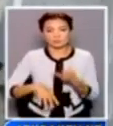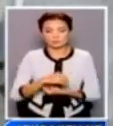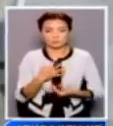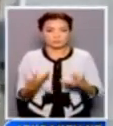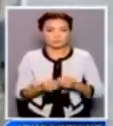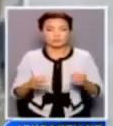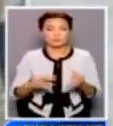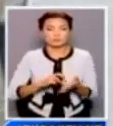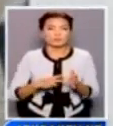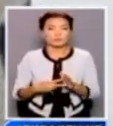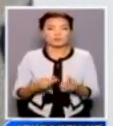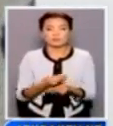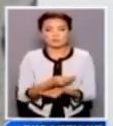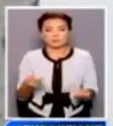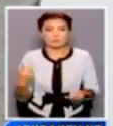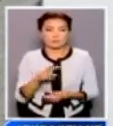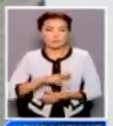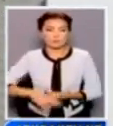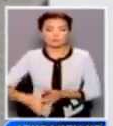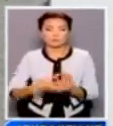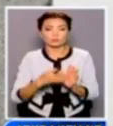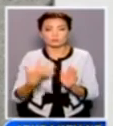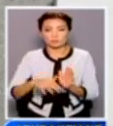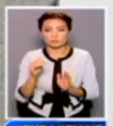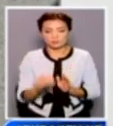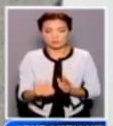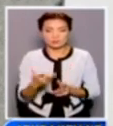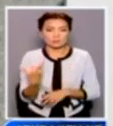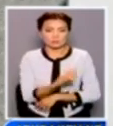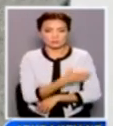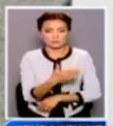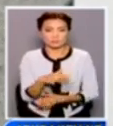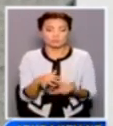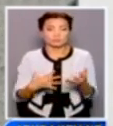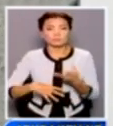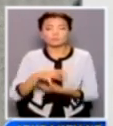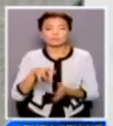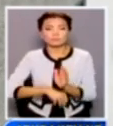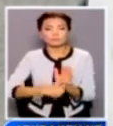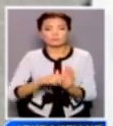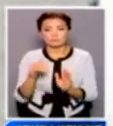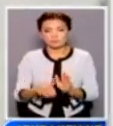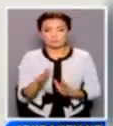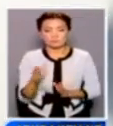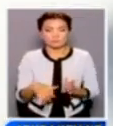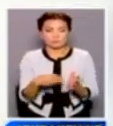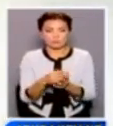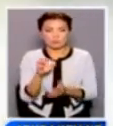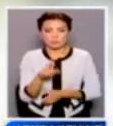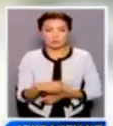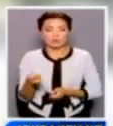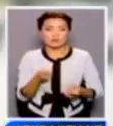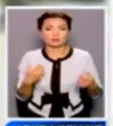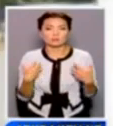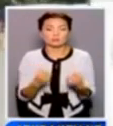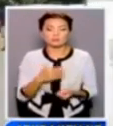Всего компания планирует раздать 2 миллиона 950 тысяч шприцев населению. Из них 600 тысяч будут выделены областному